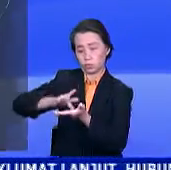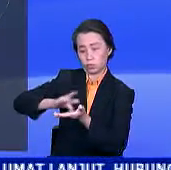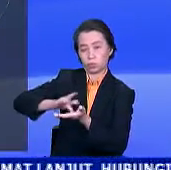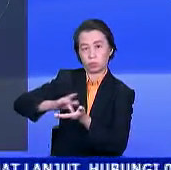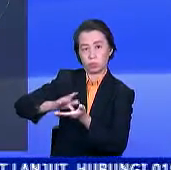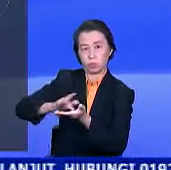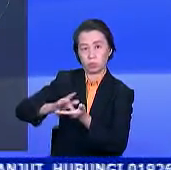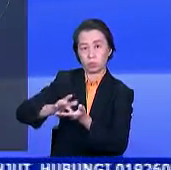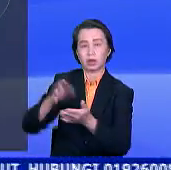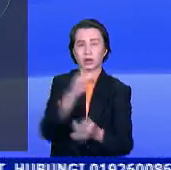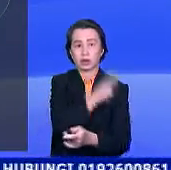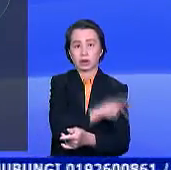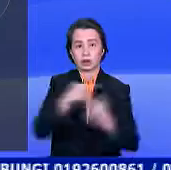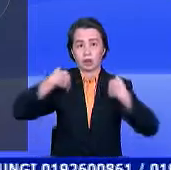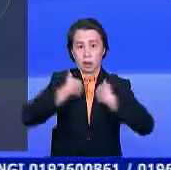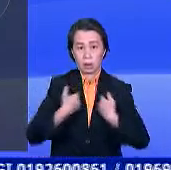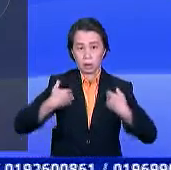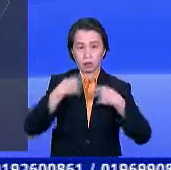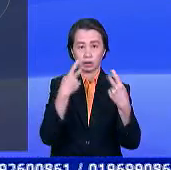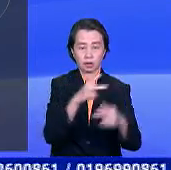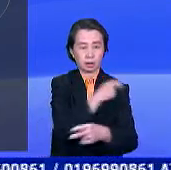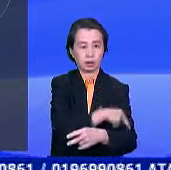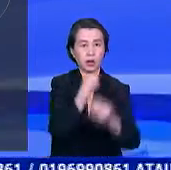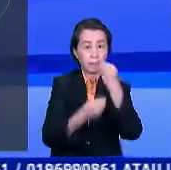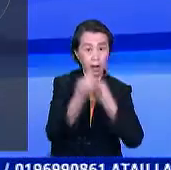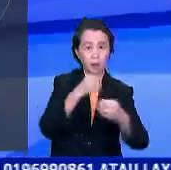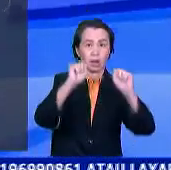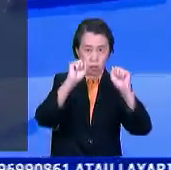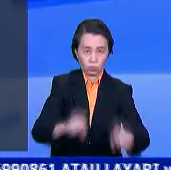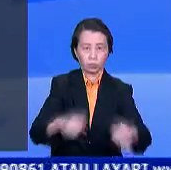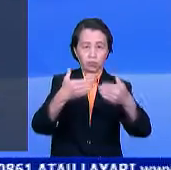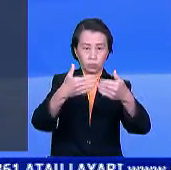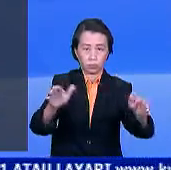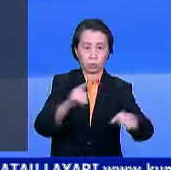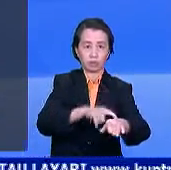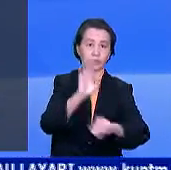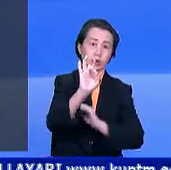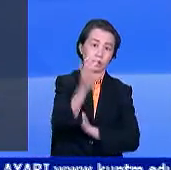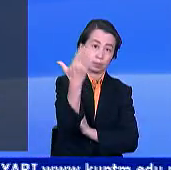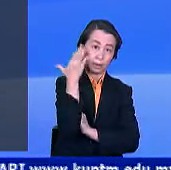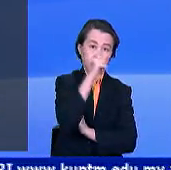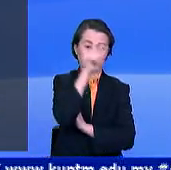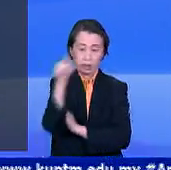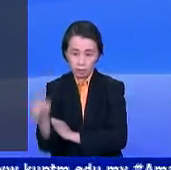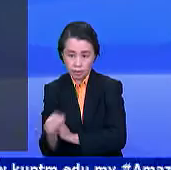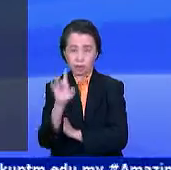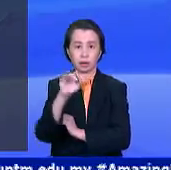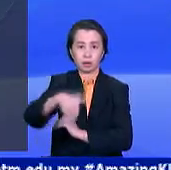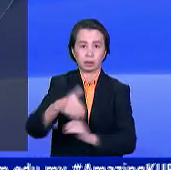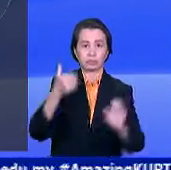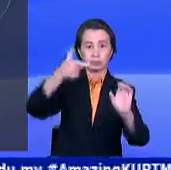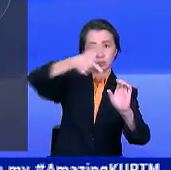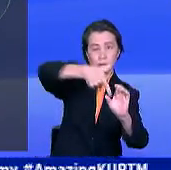penjualan ubat-ubatan, klinik haiwan, kedai makanan haiwan dibenarkan beroperasi antara 8 pagi hingga 8 malam. Stesen